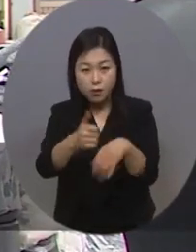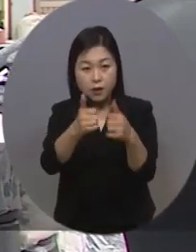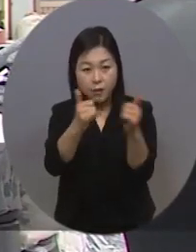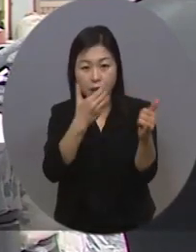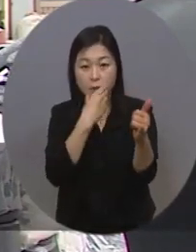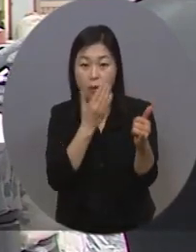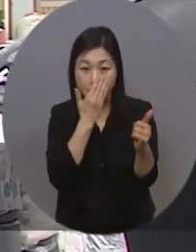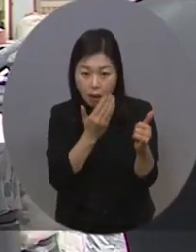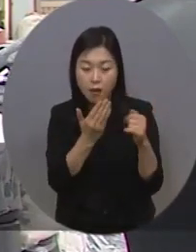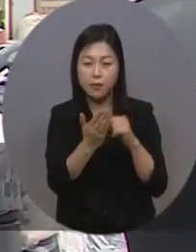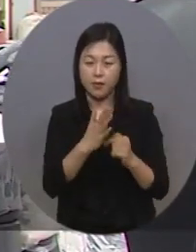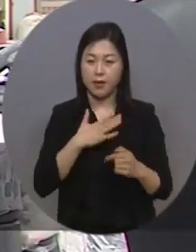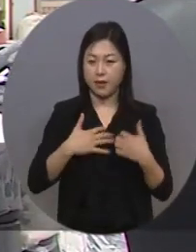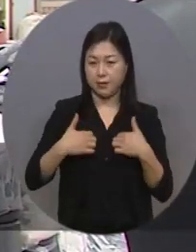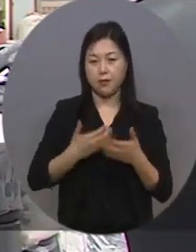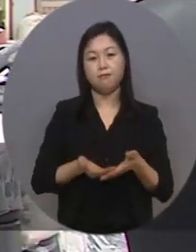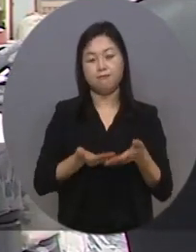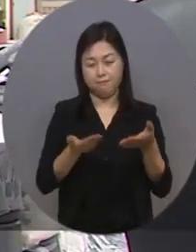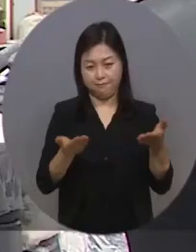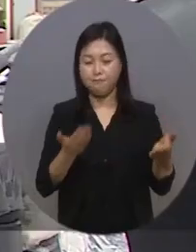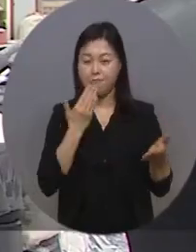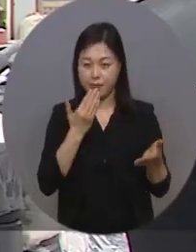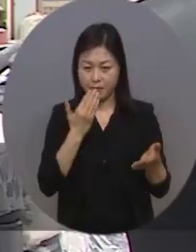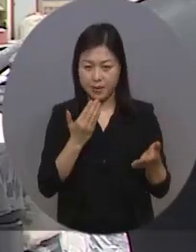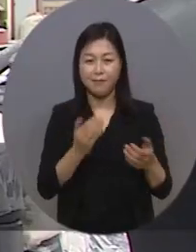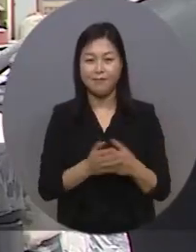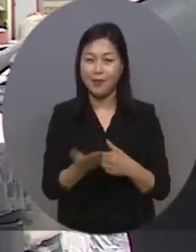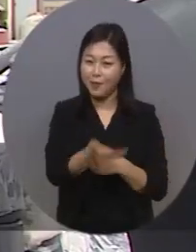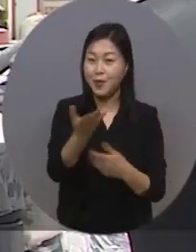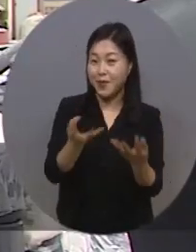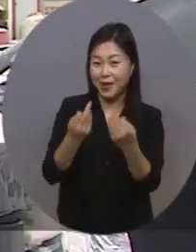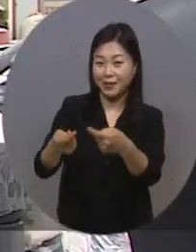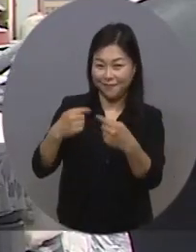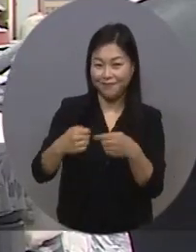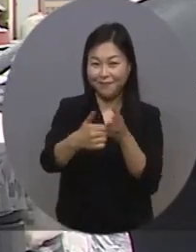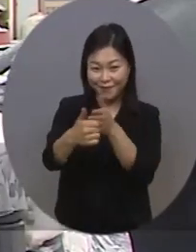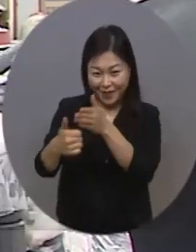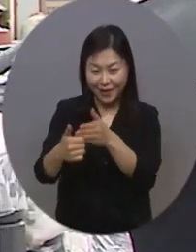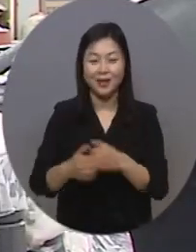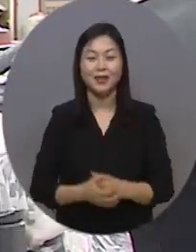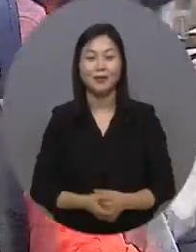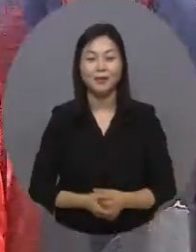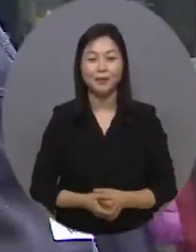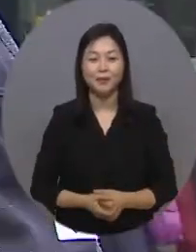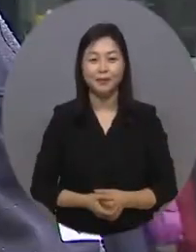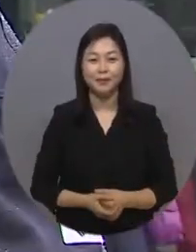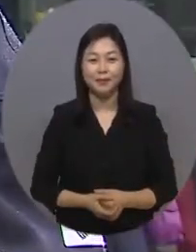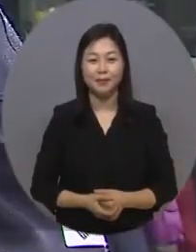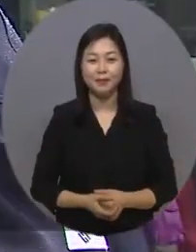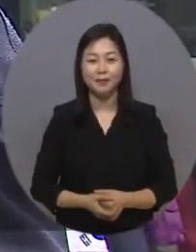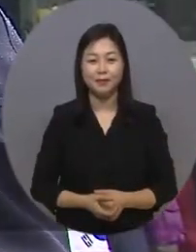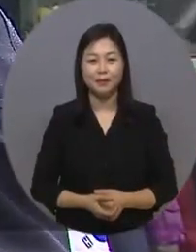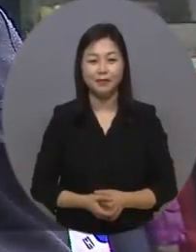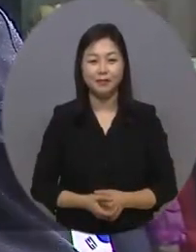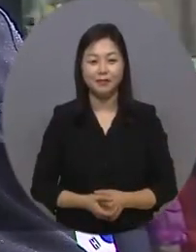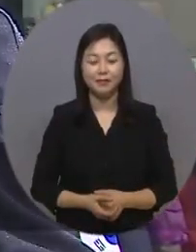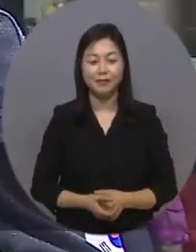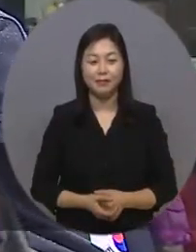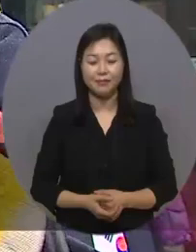수 있다면 언제든지 즐겁게 나눌 수 있는 일이니까 여러분도 많이 동참해 주시면 감사하겠습니다. 뭐